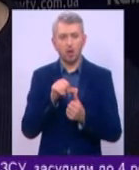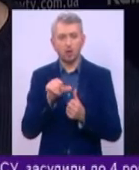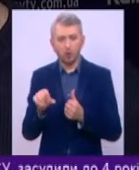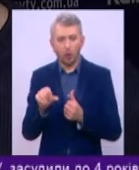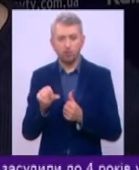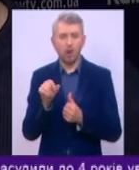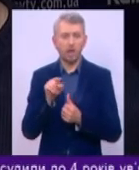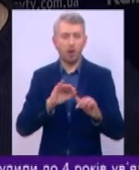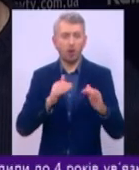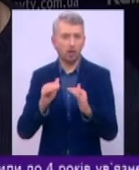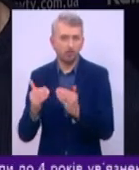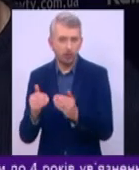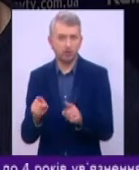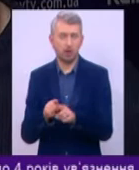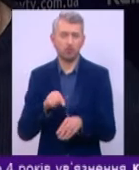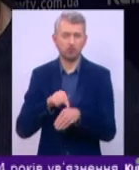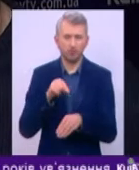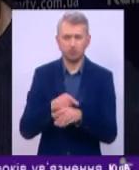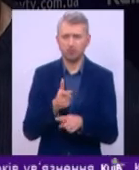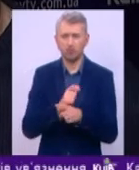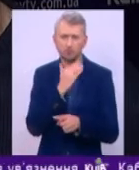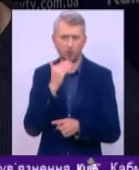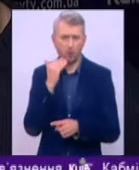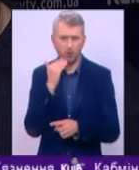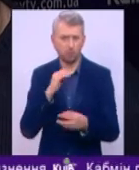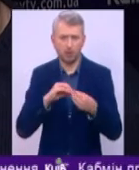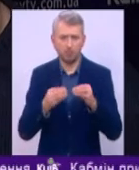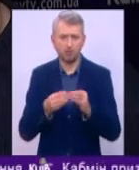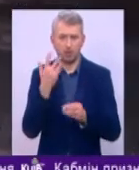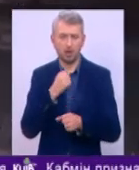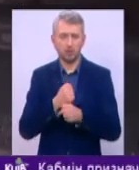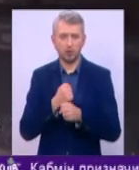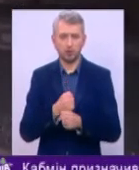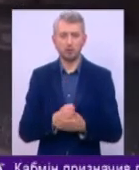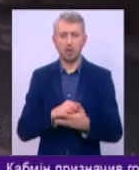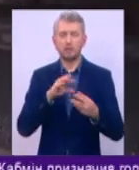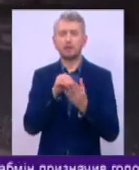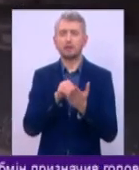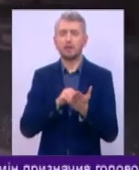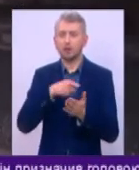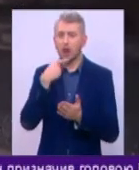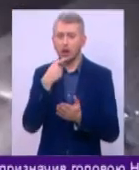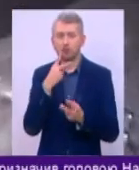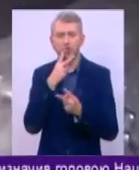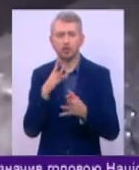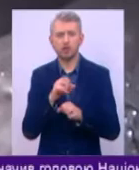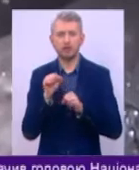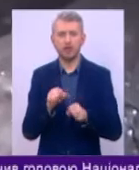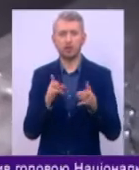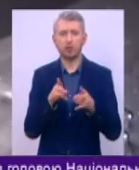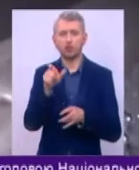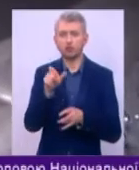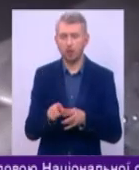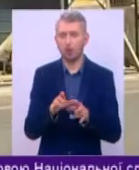помимо тих обмежень, відчувається дуже багато проблем, коли працюєш. Статистика каже, незважаючи на захист постраждалого